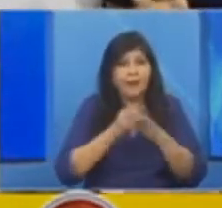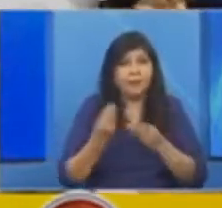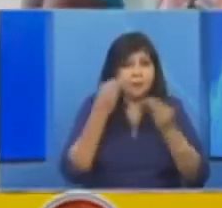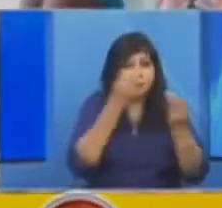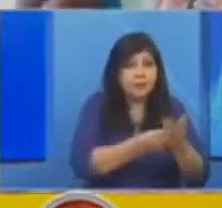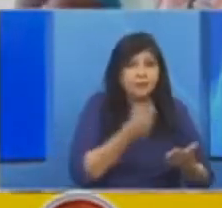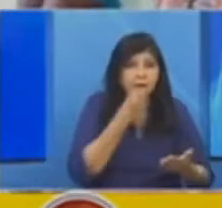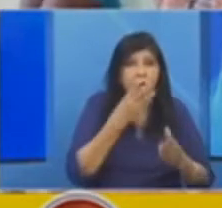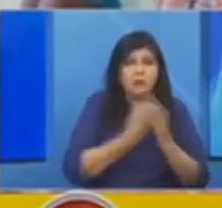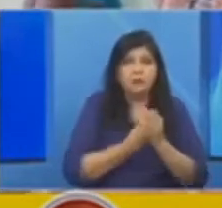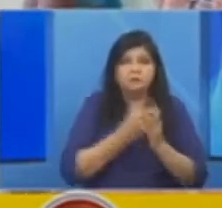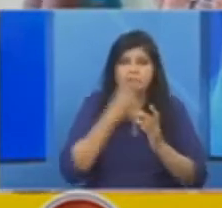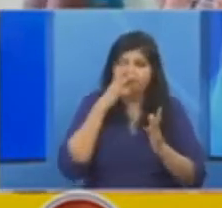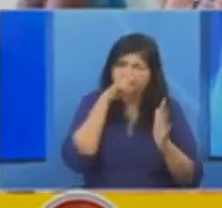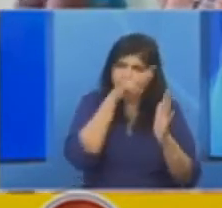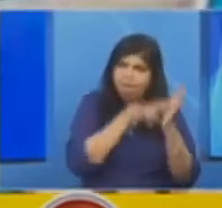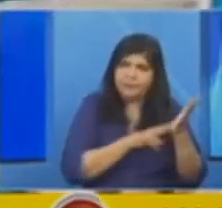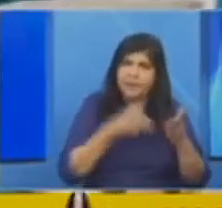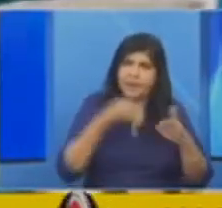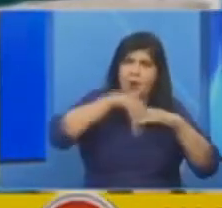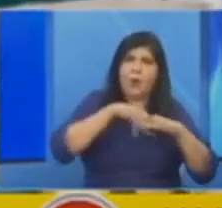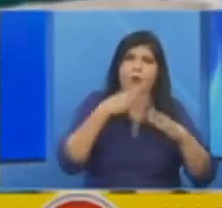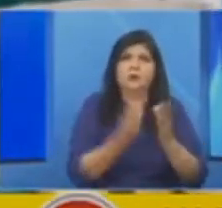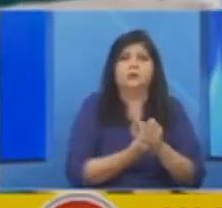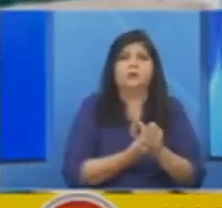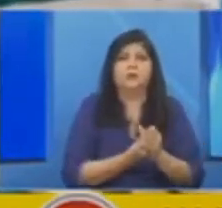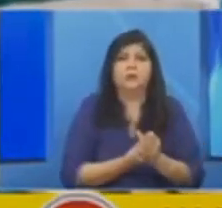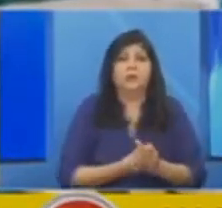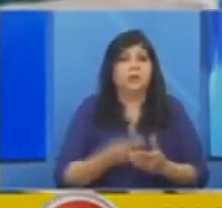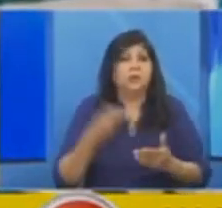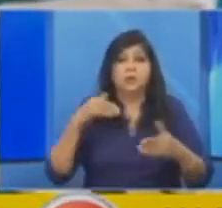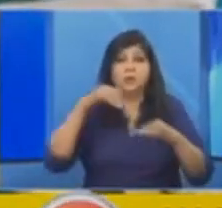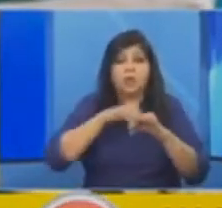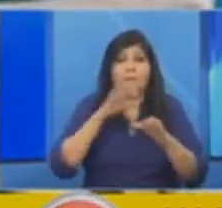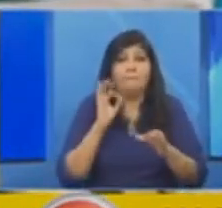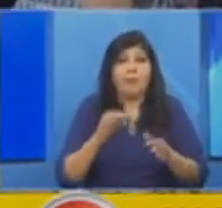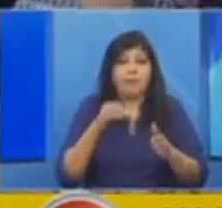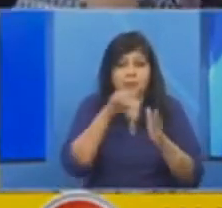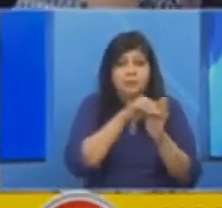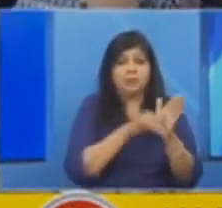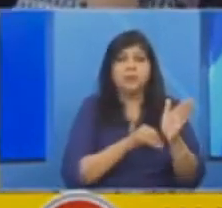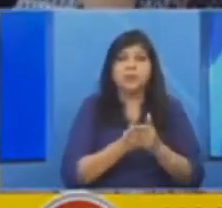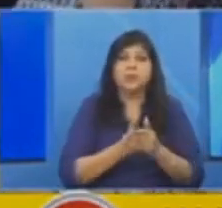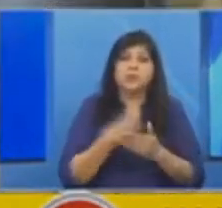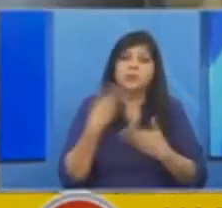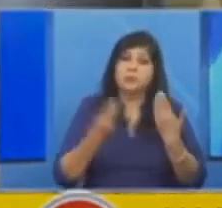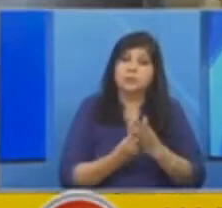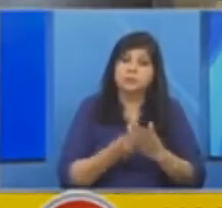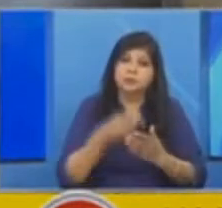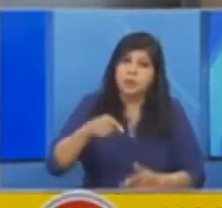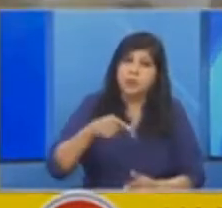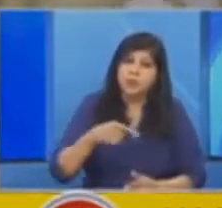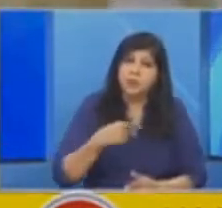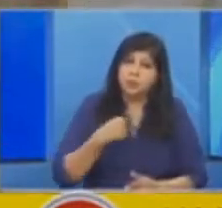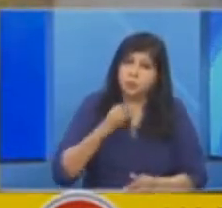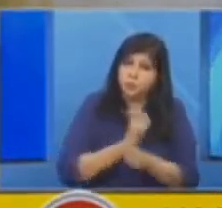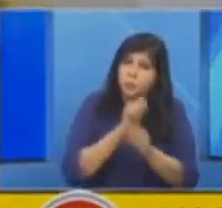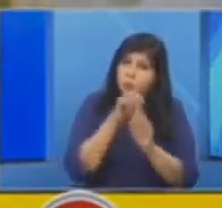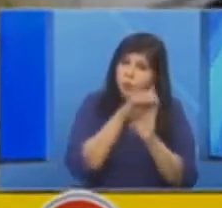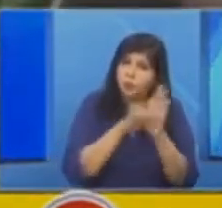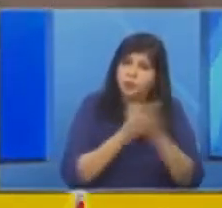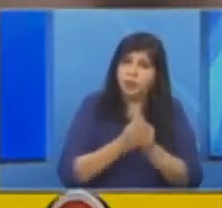नहीं, ये सब nutrition के बहुत important aspects हैं, nutrition के इस आंदुलन में,